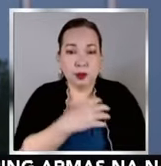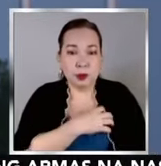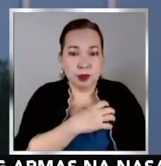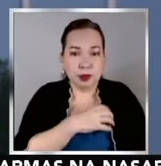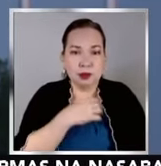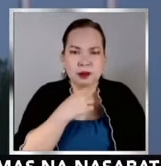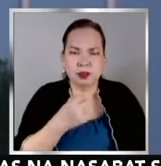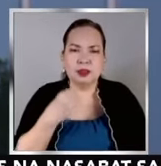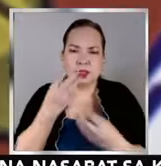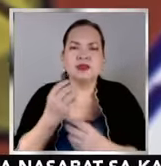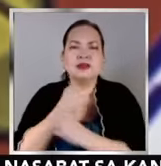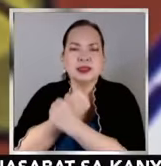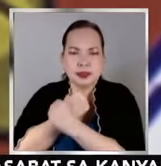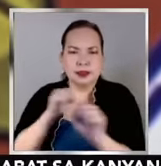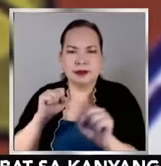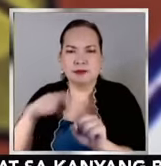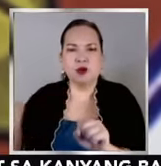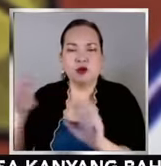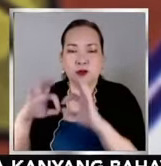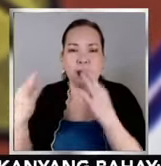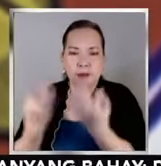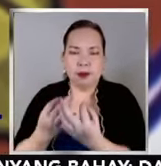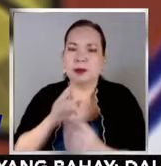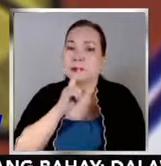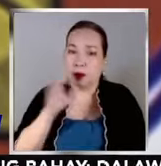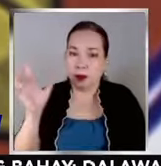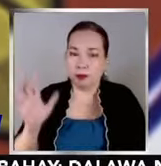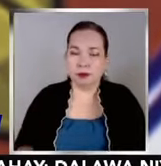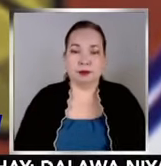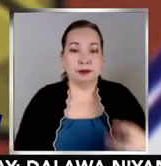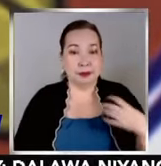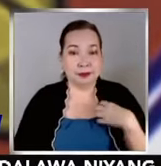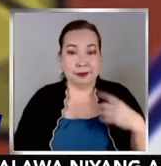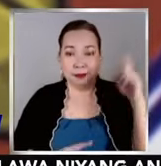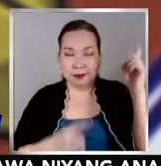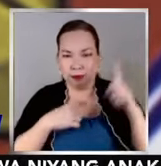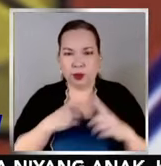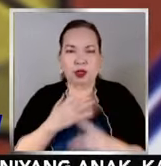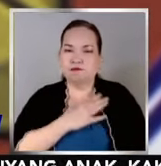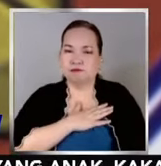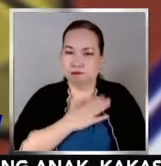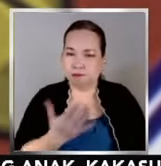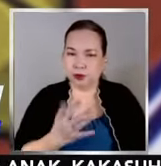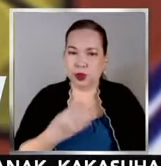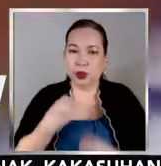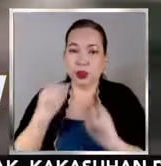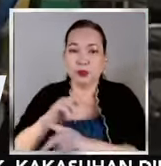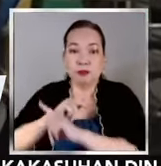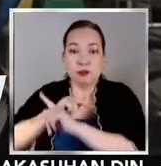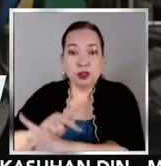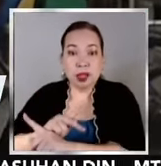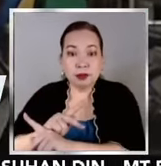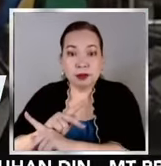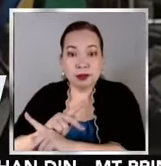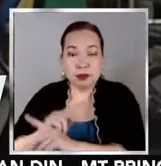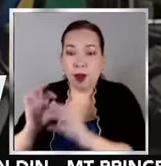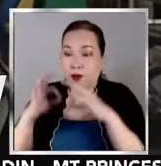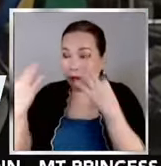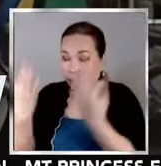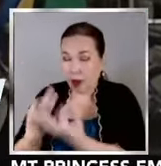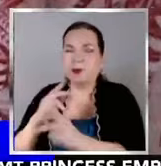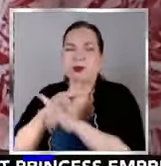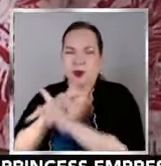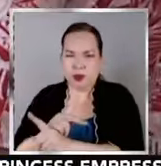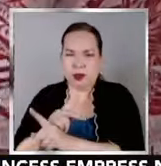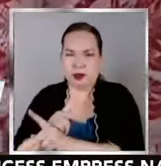kanya at kanyang pamilya. The PNP is willing and ready to provide him security, pati yung kanyang pamilya. Dumulog naman sa Commission on